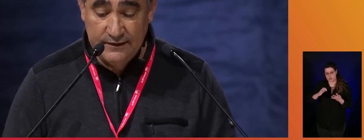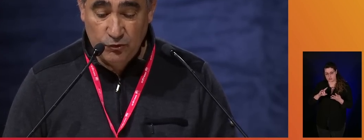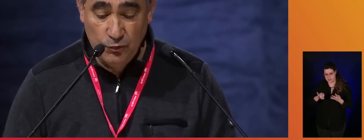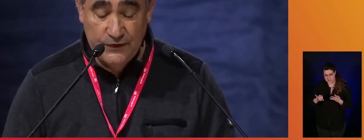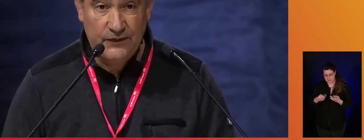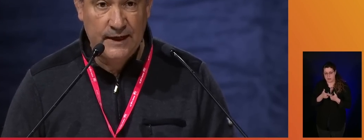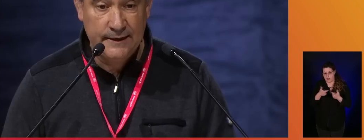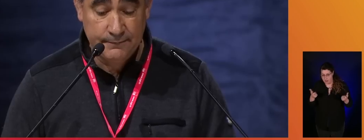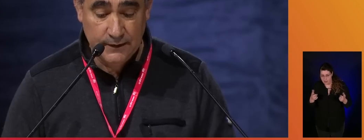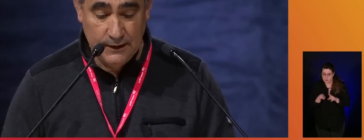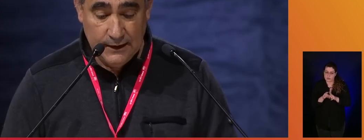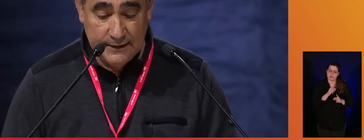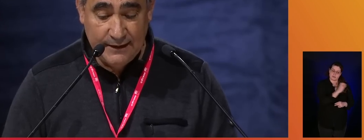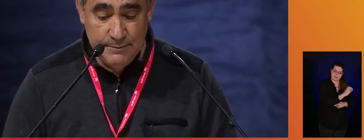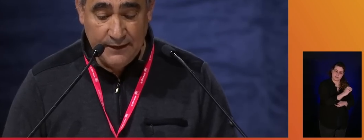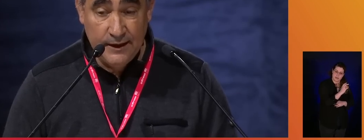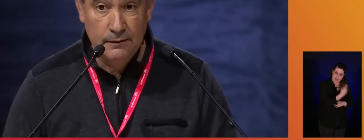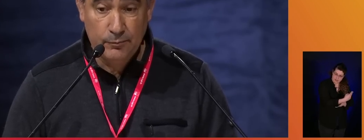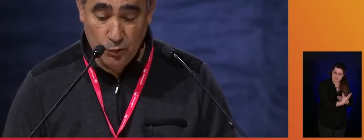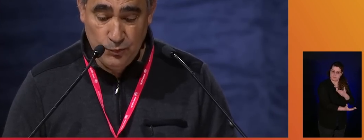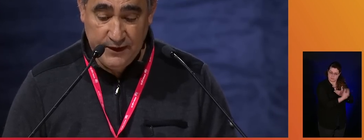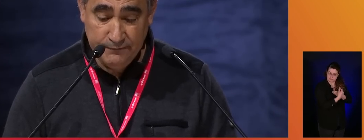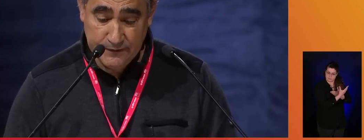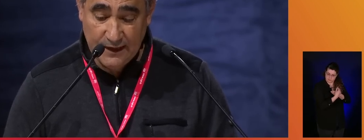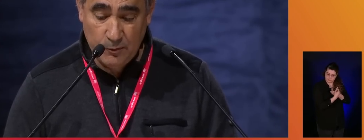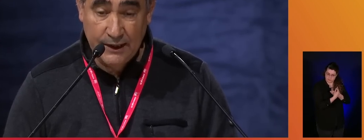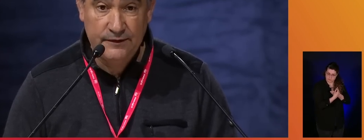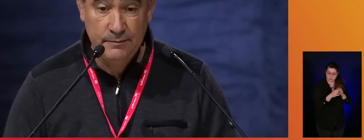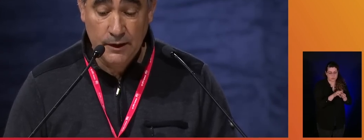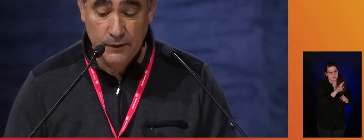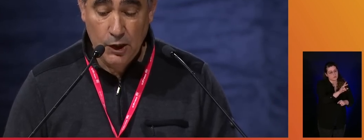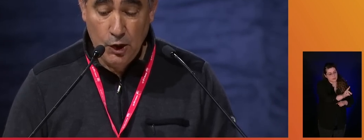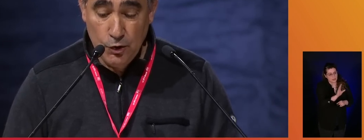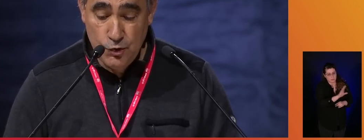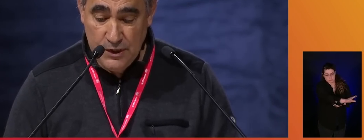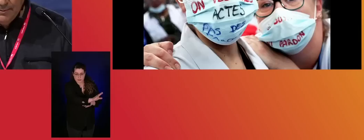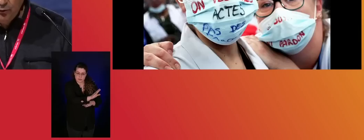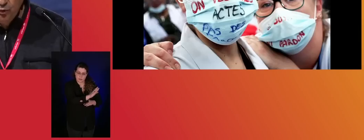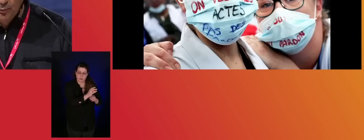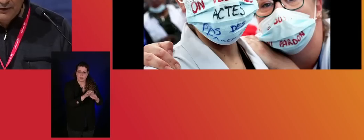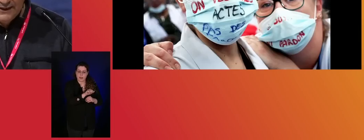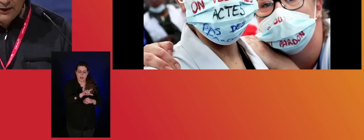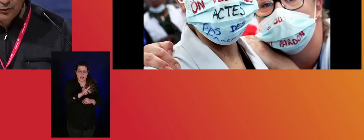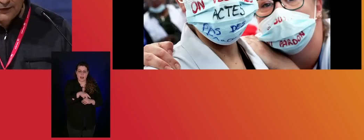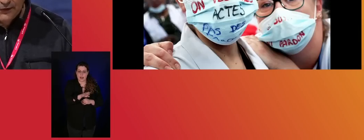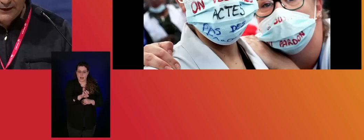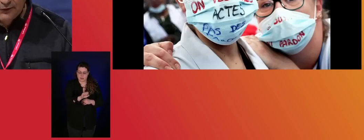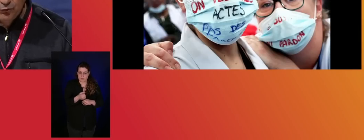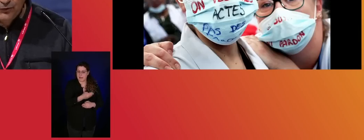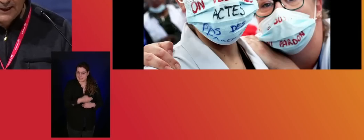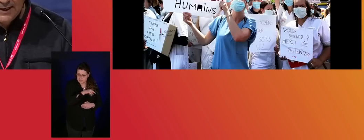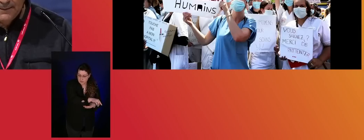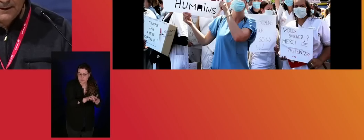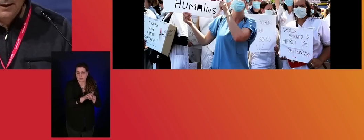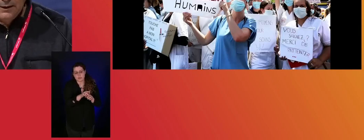des organisations du CCN, Nathalie Batin pour l'UD des Alpes-Maritimes, Julie Massieu pour la Fédération de la Santé et de